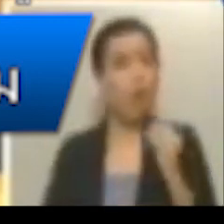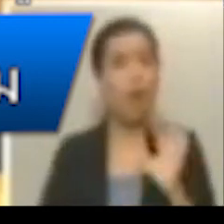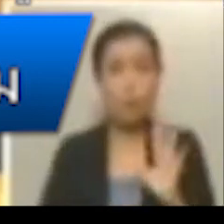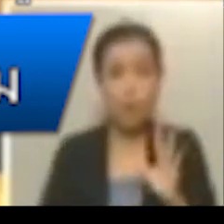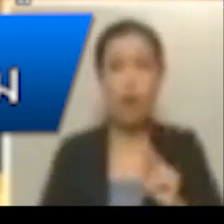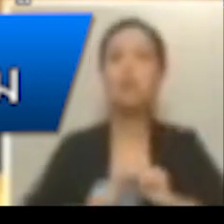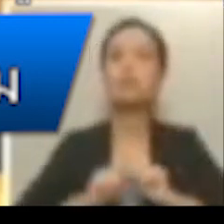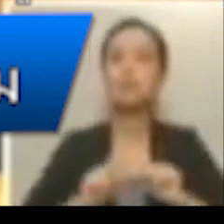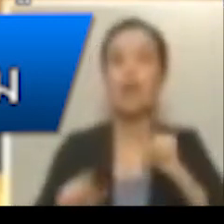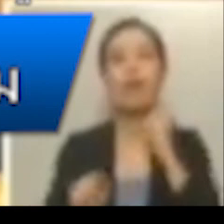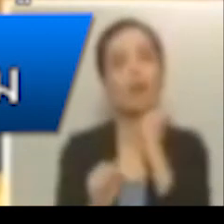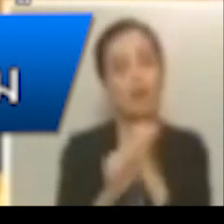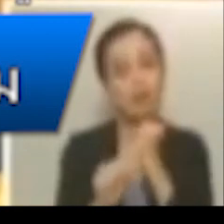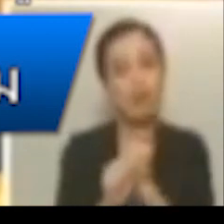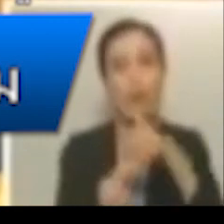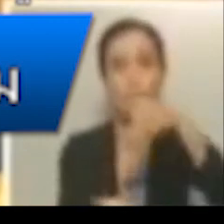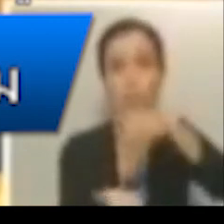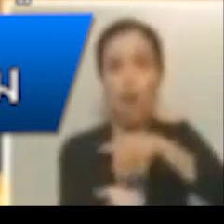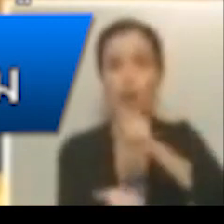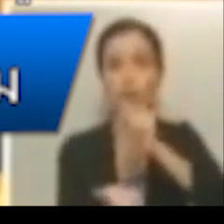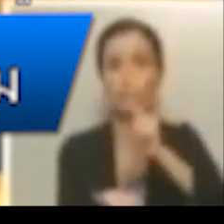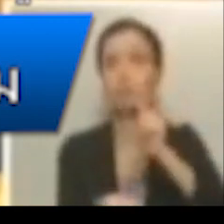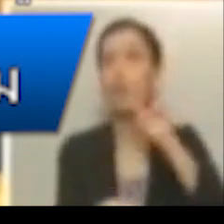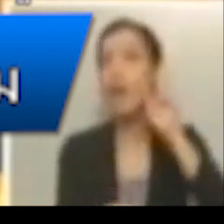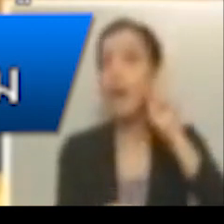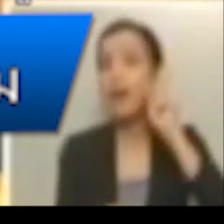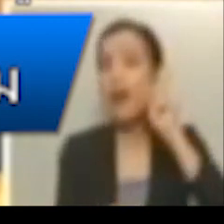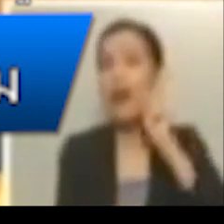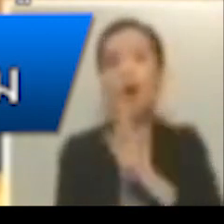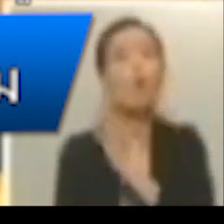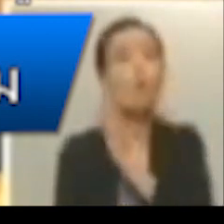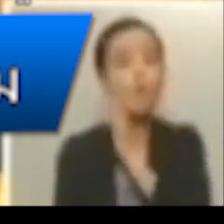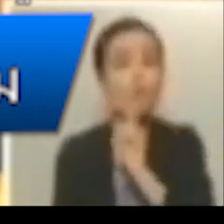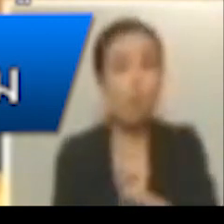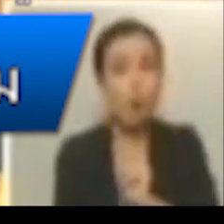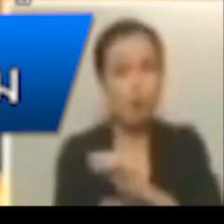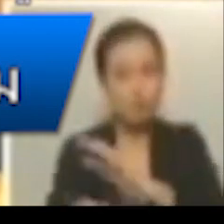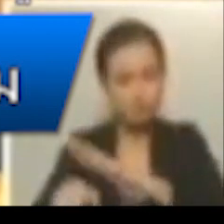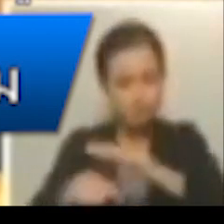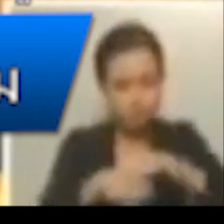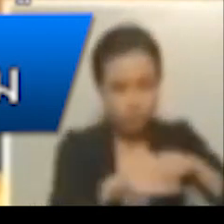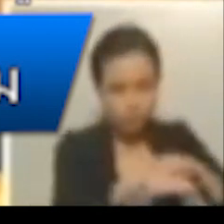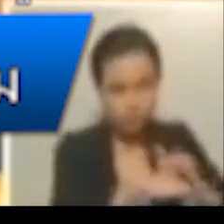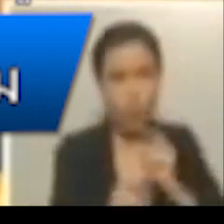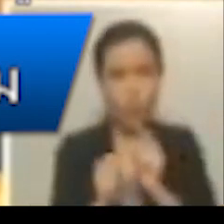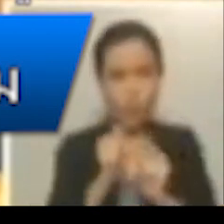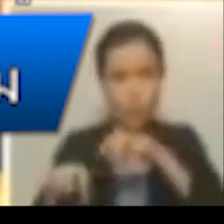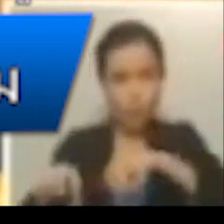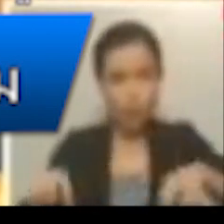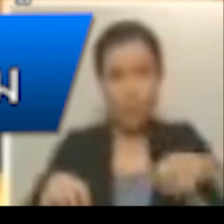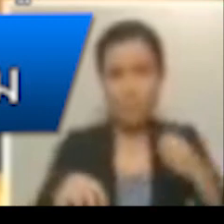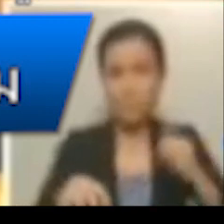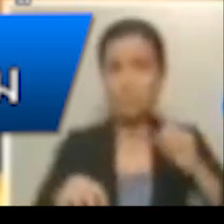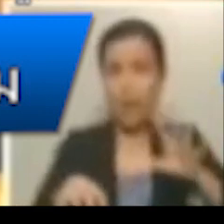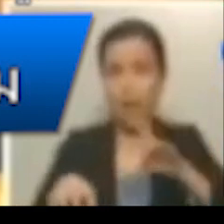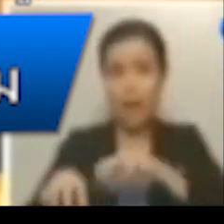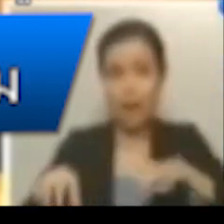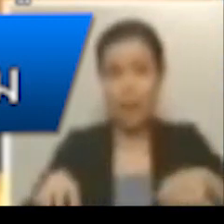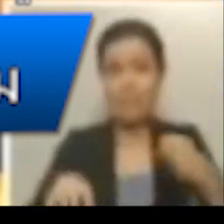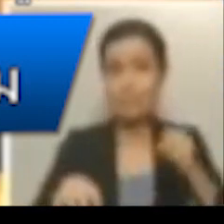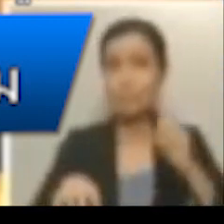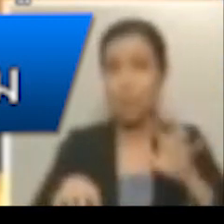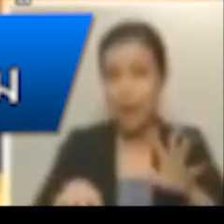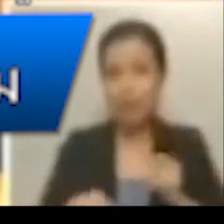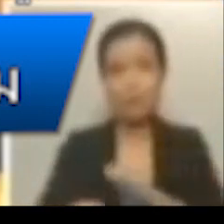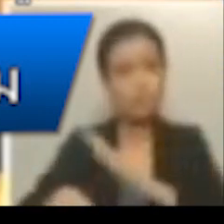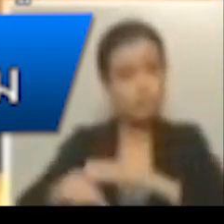รแต่การดำเนินงานตั้งศูนย์ Fake News Center ของท่านมีการเรียกองค์กรไปหารือ15องค์กร15องค์กรนั้น